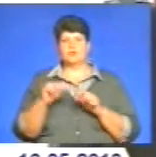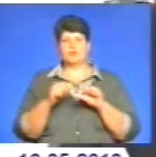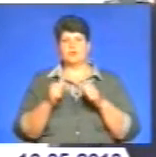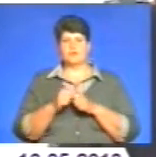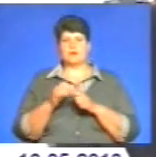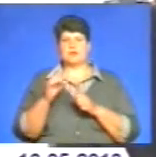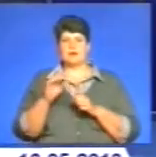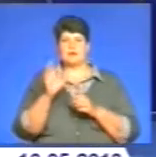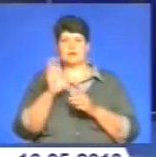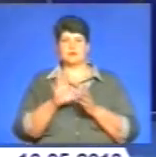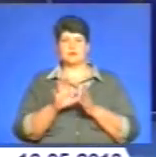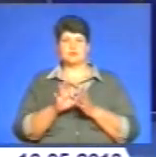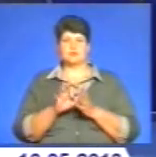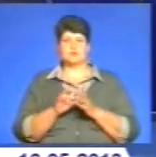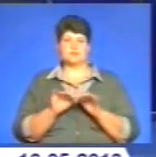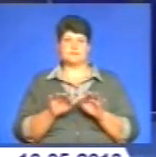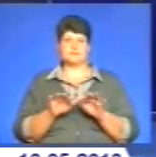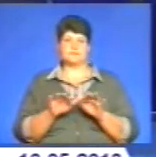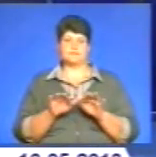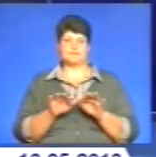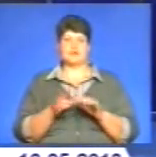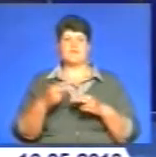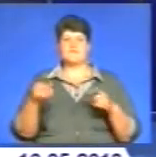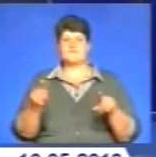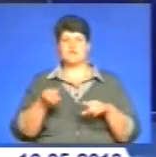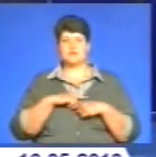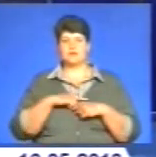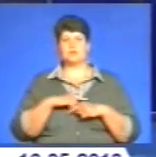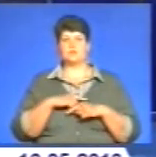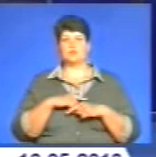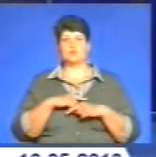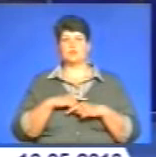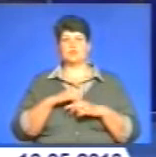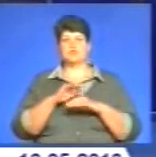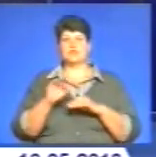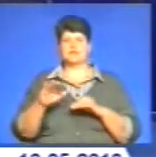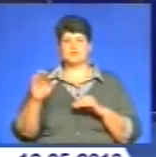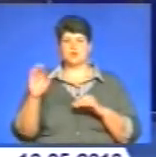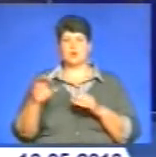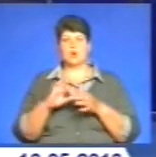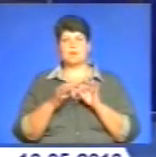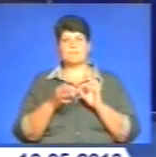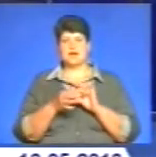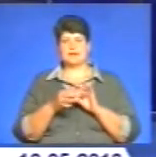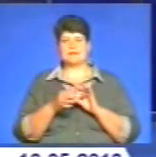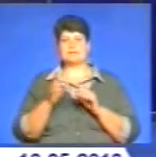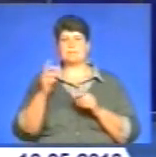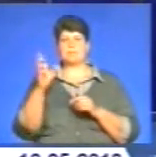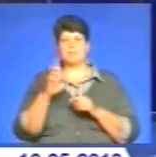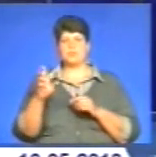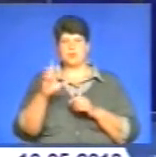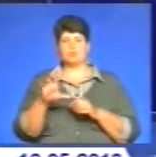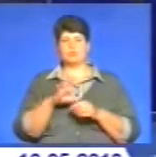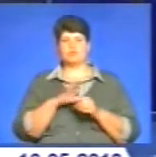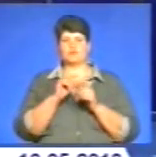процесів в у фінал учнівської природничо математичної олімпіади відбувся у Тернопільській школі ліцей